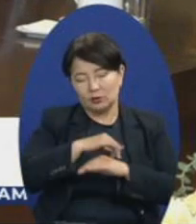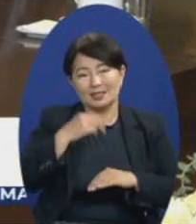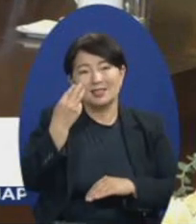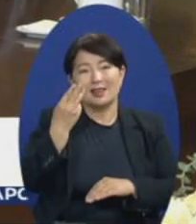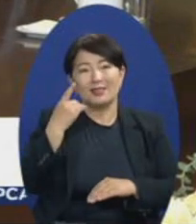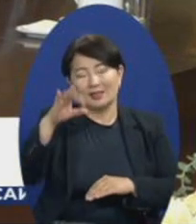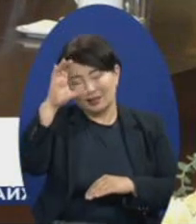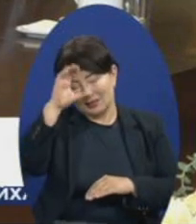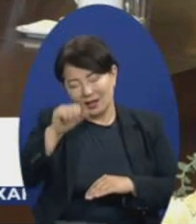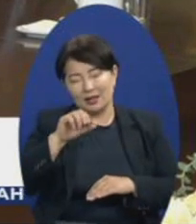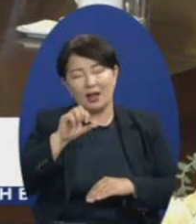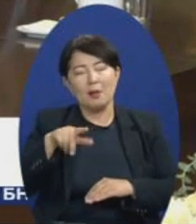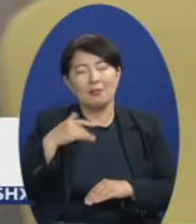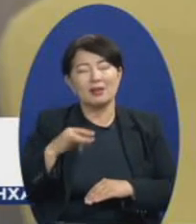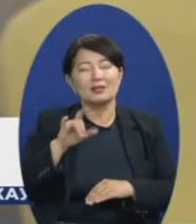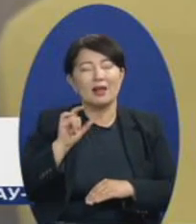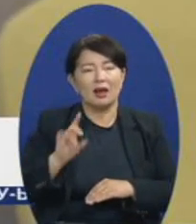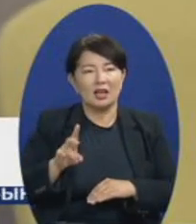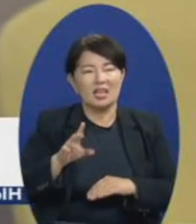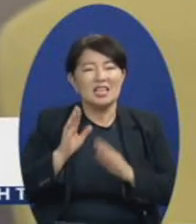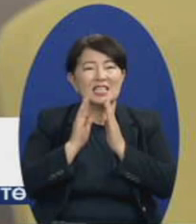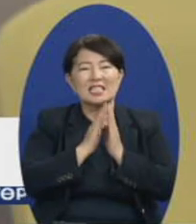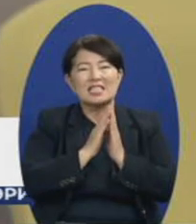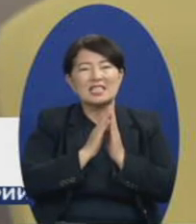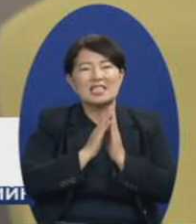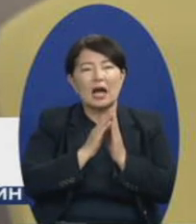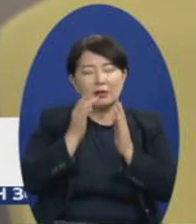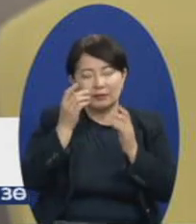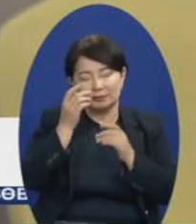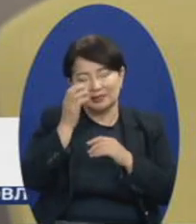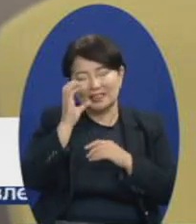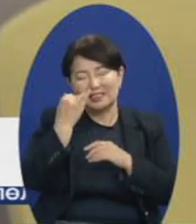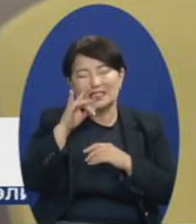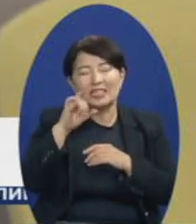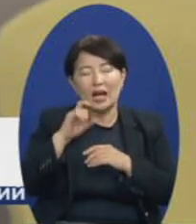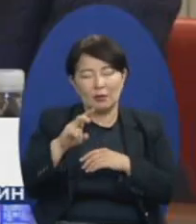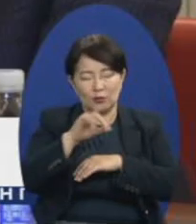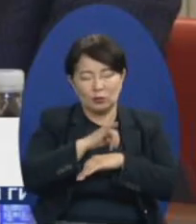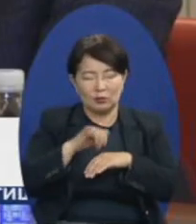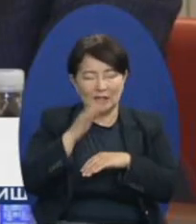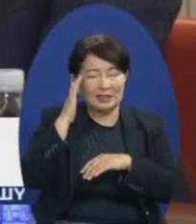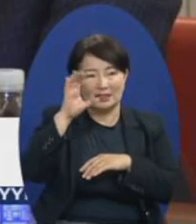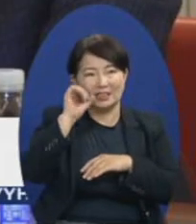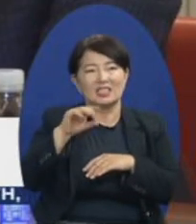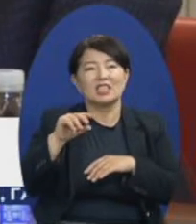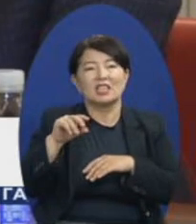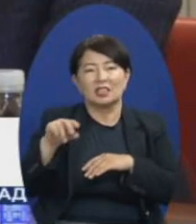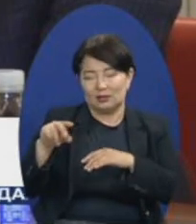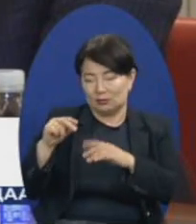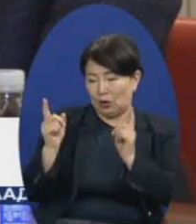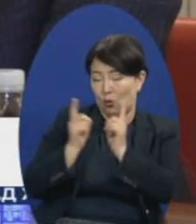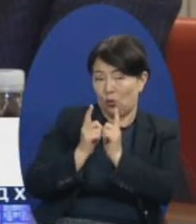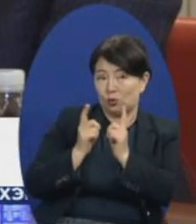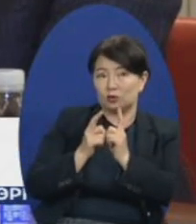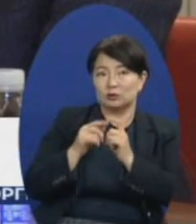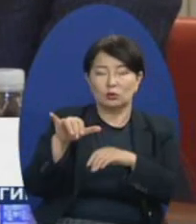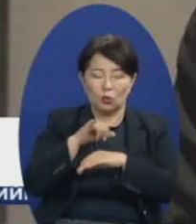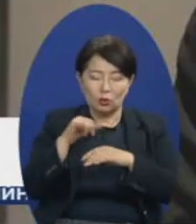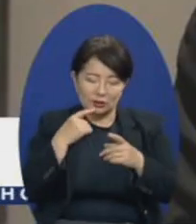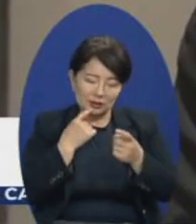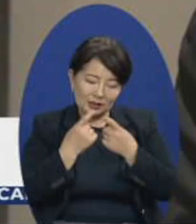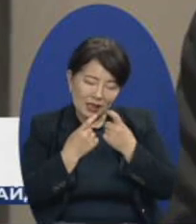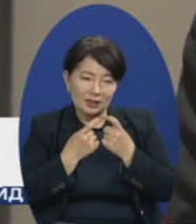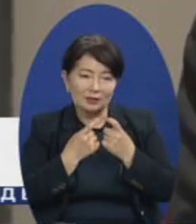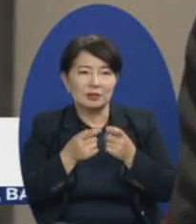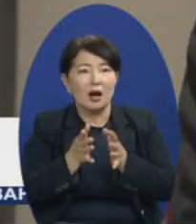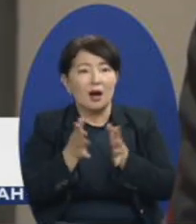сайхан форумд оролцох үеэрэн исламын бүгд найрамдах Пакистан улсын гадаад хэргийн сайд Жалил Аббас Жилантай уулзаж, хоёр орны найрсаг харилцаа хамтын